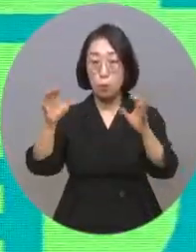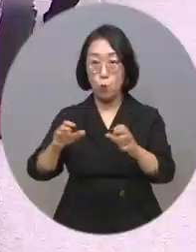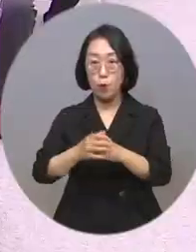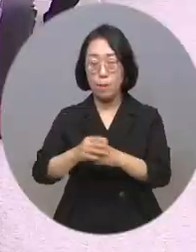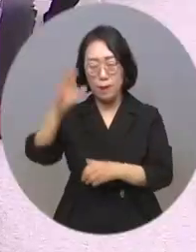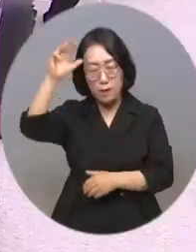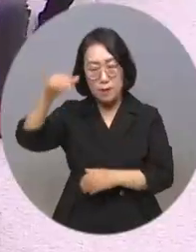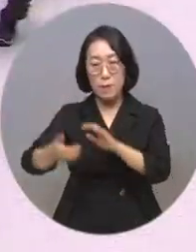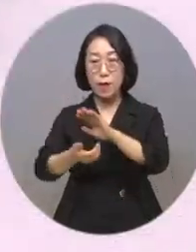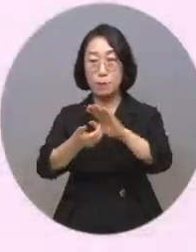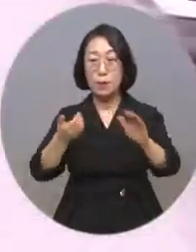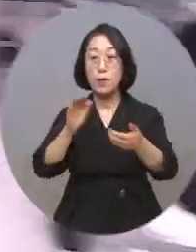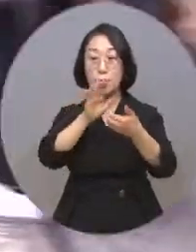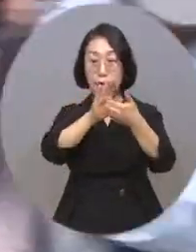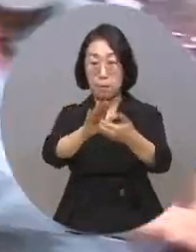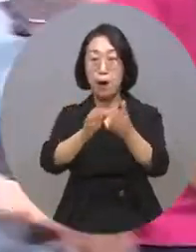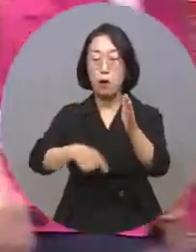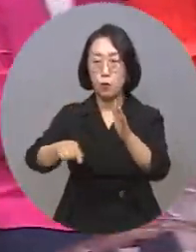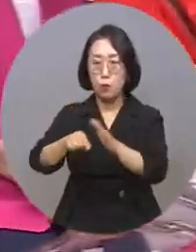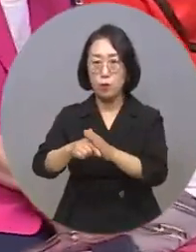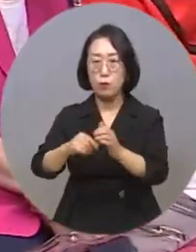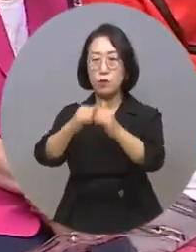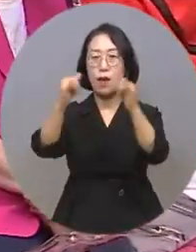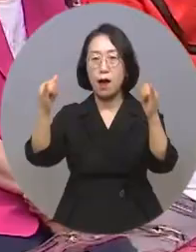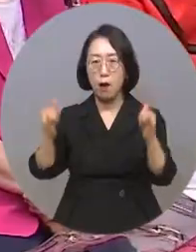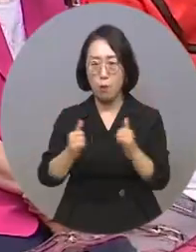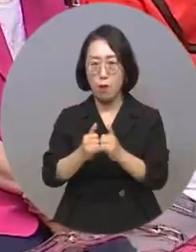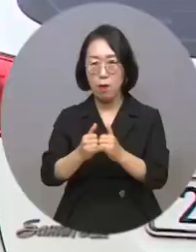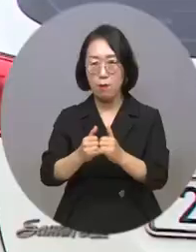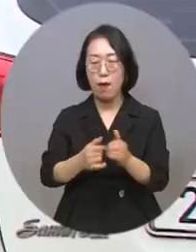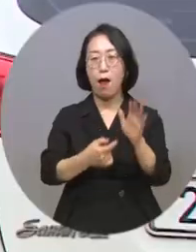예방을 위한 움직임을 사회적으로 정착시킬 방침입니다.